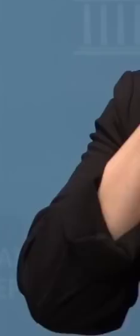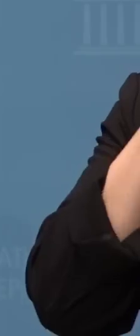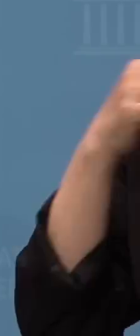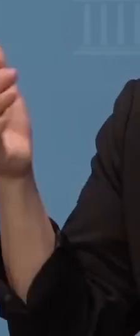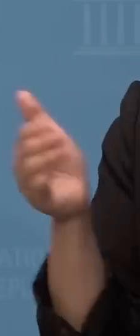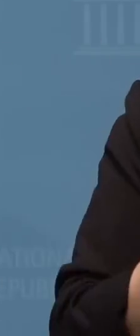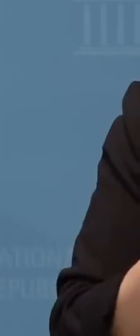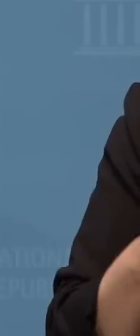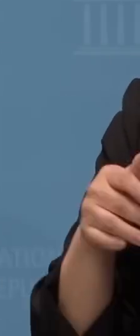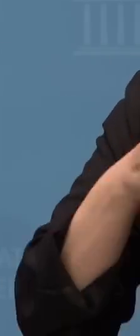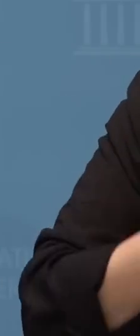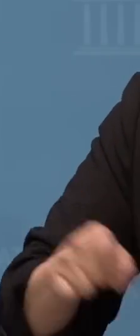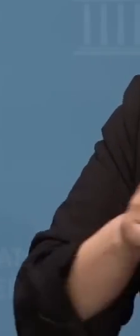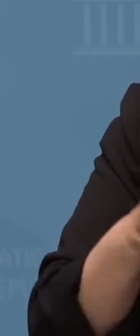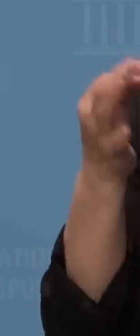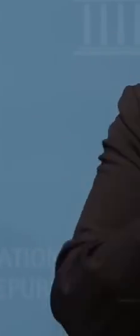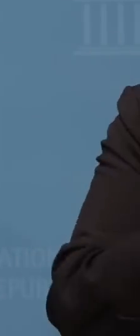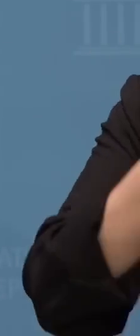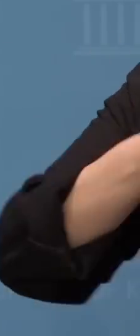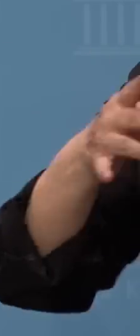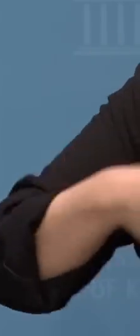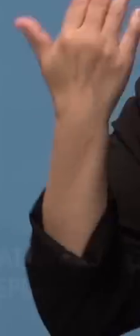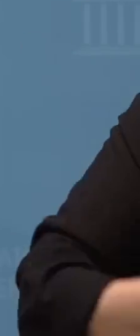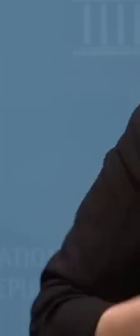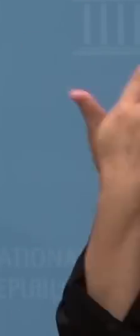부자 감세를 진행했습니다.